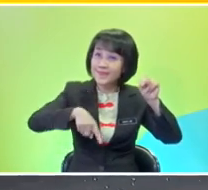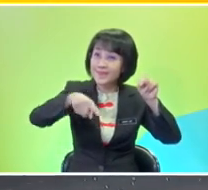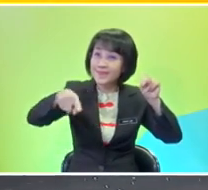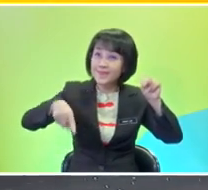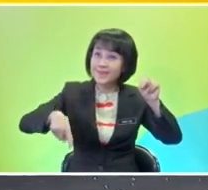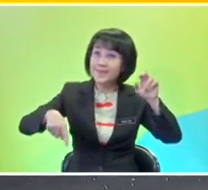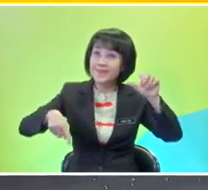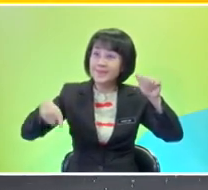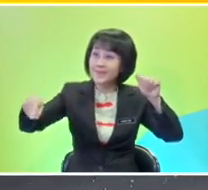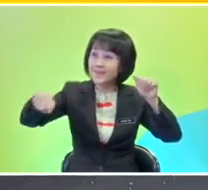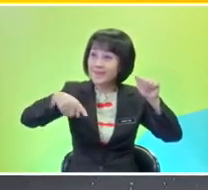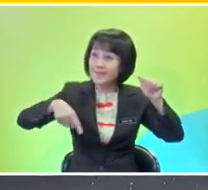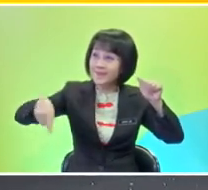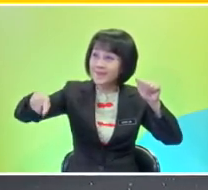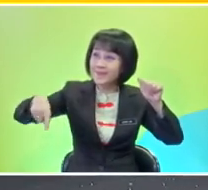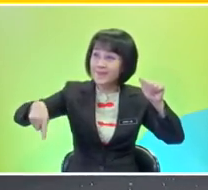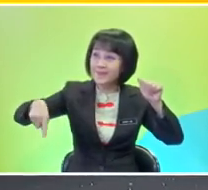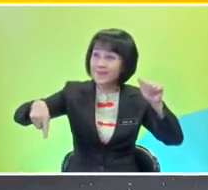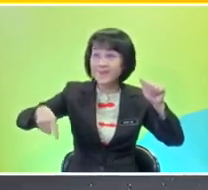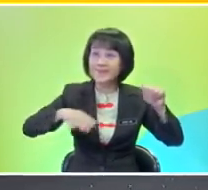tapi kan asli